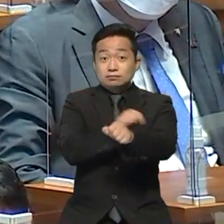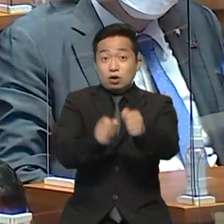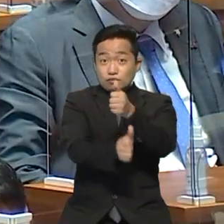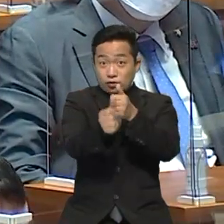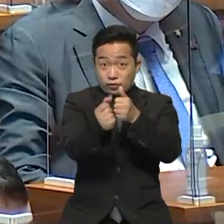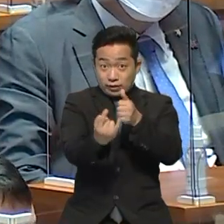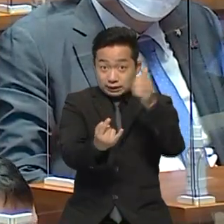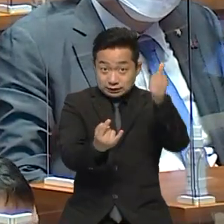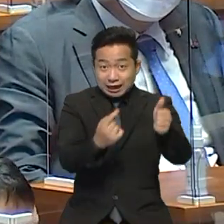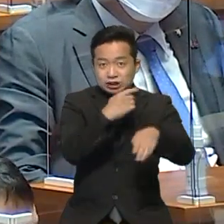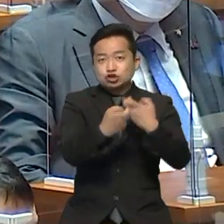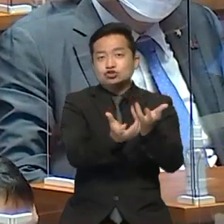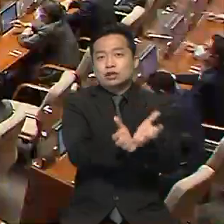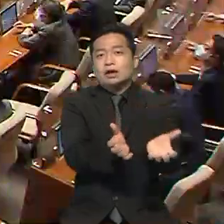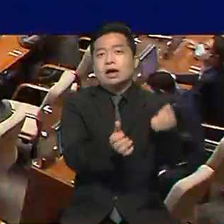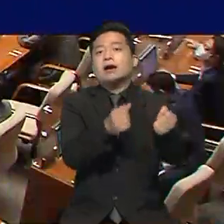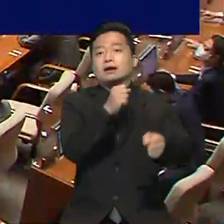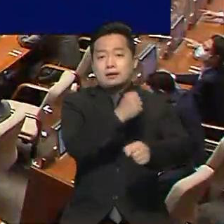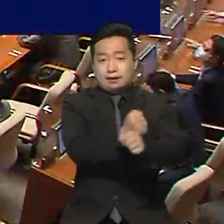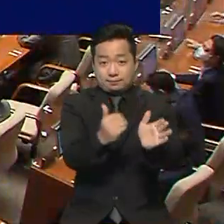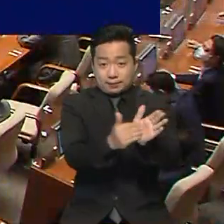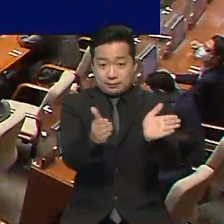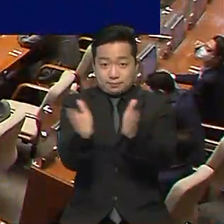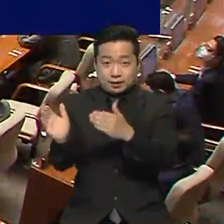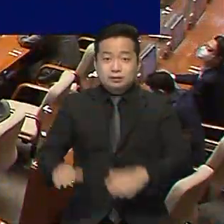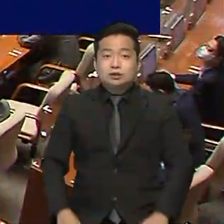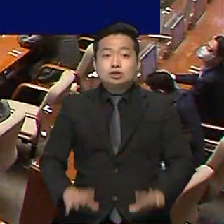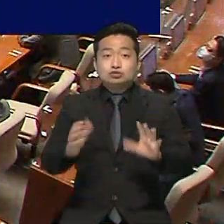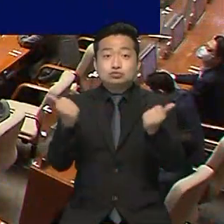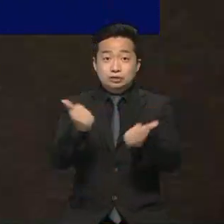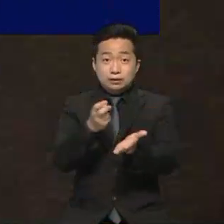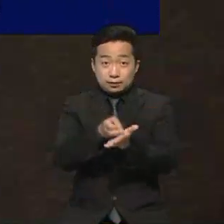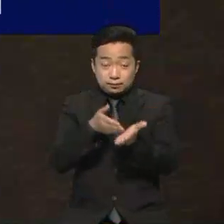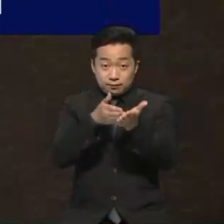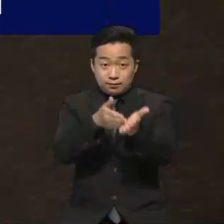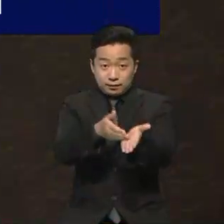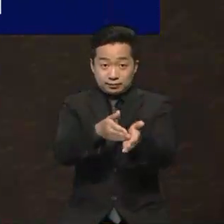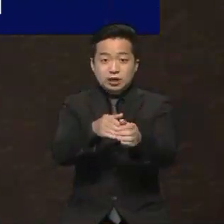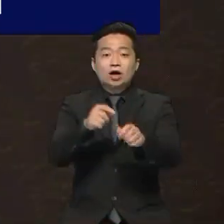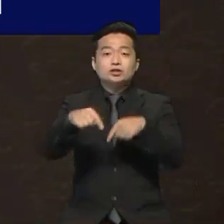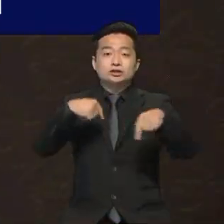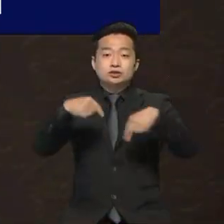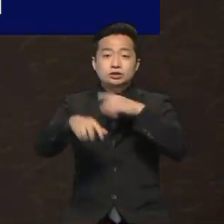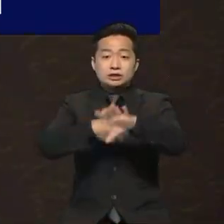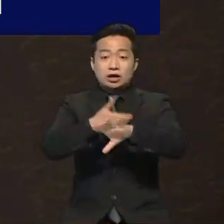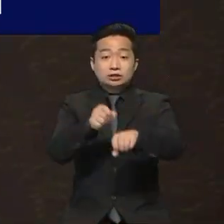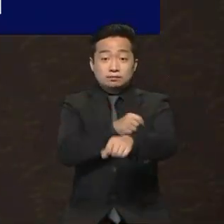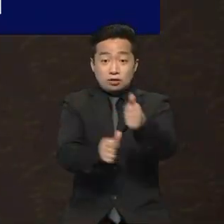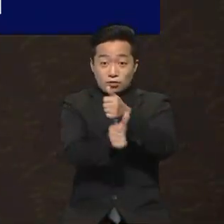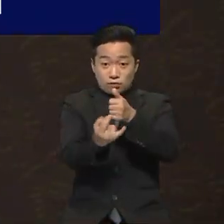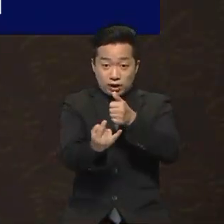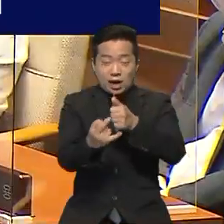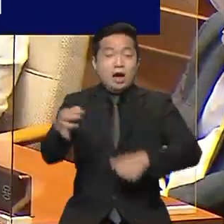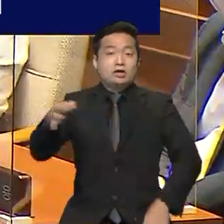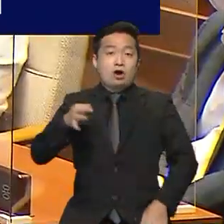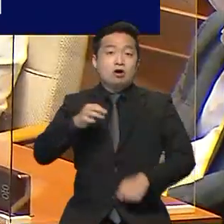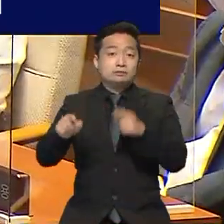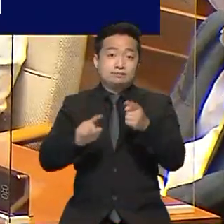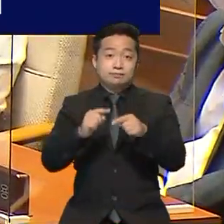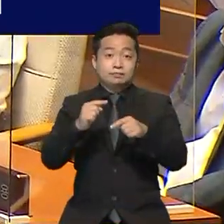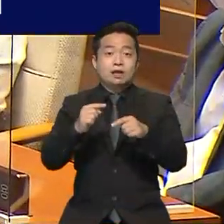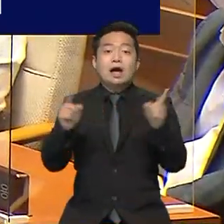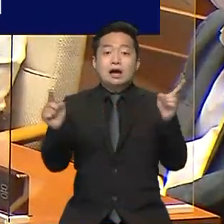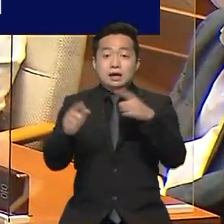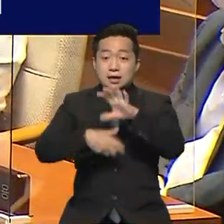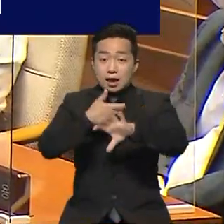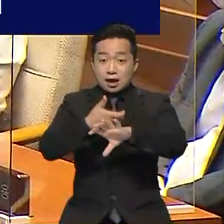했습니다. 국회 입법 공백을 막을 방안을 논의할 정치개혁특위와 연금개혁을 논의할 특별위원회도